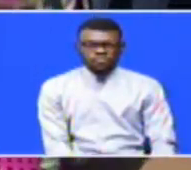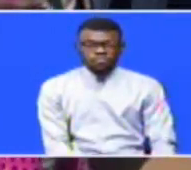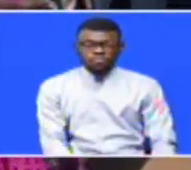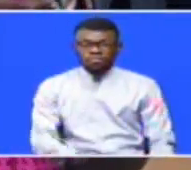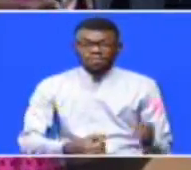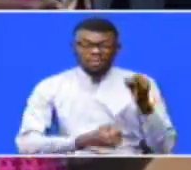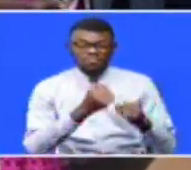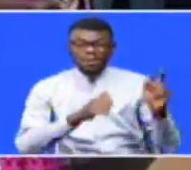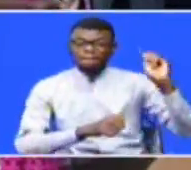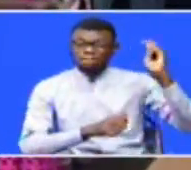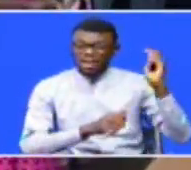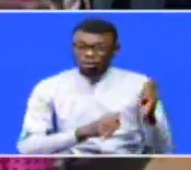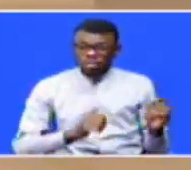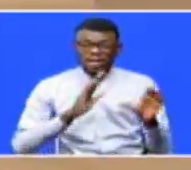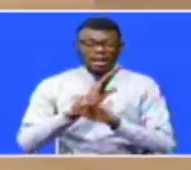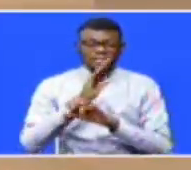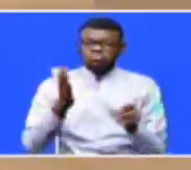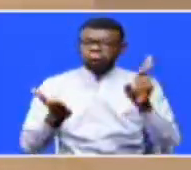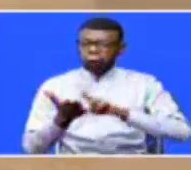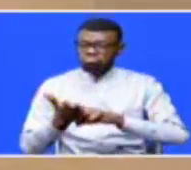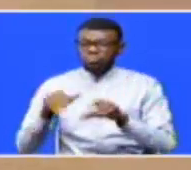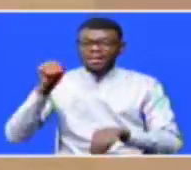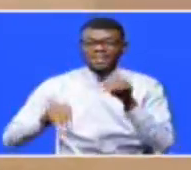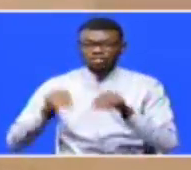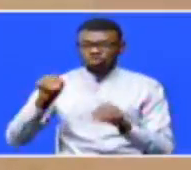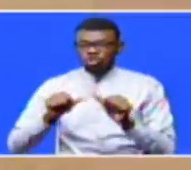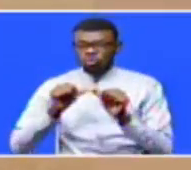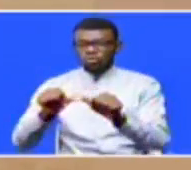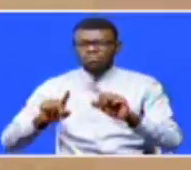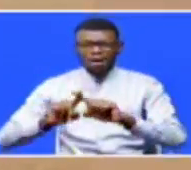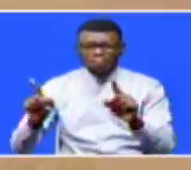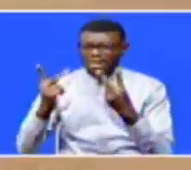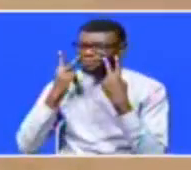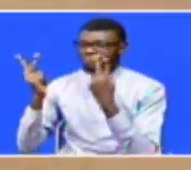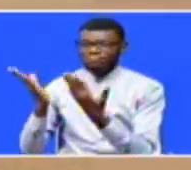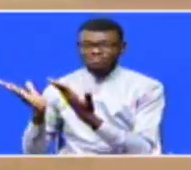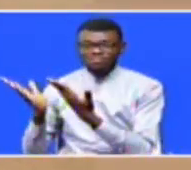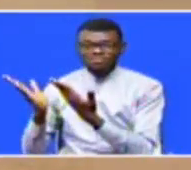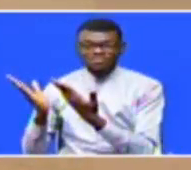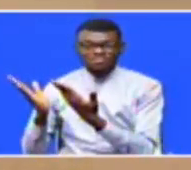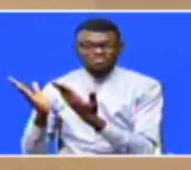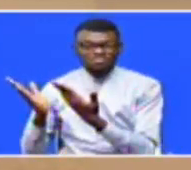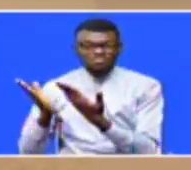Tumalizie Malawi ambapo marudio ya kura za urais yamefanywa. Ila